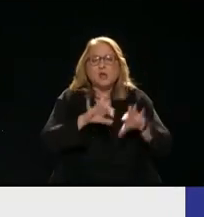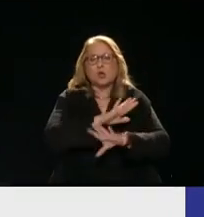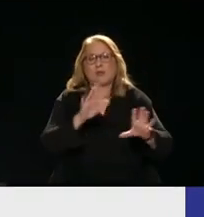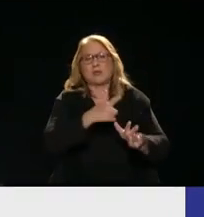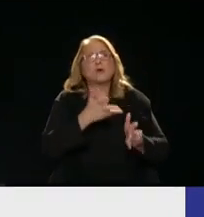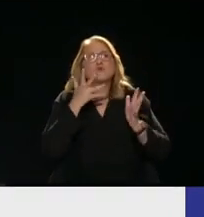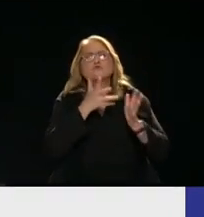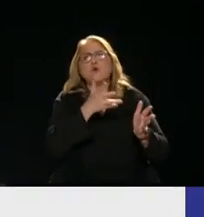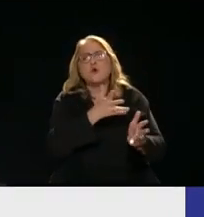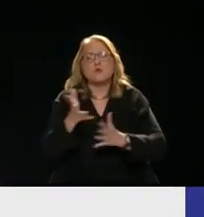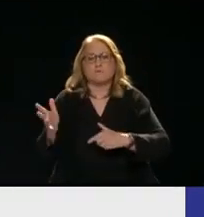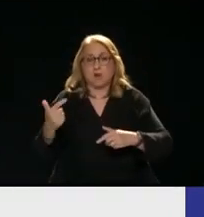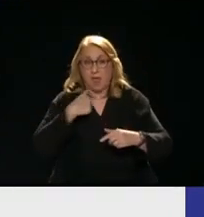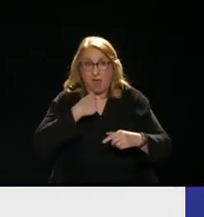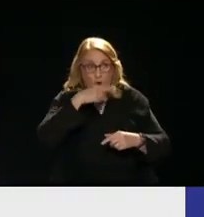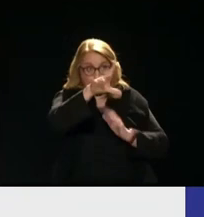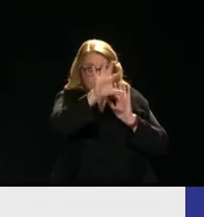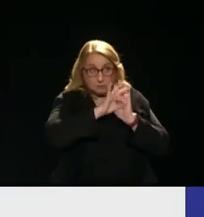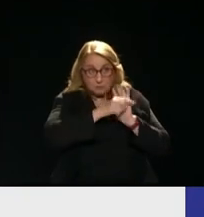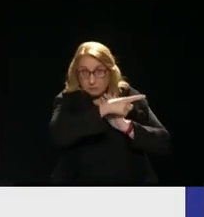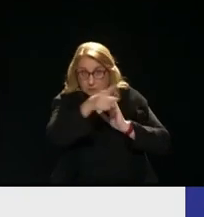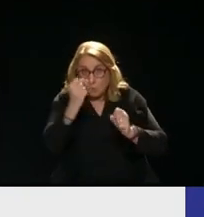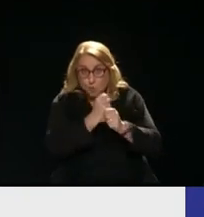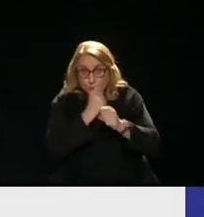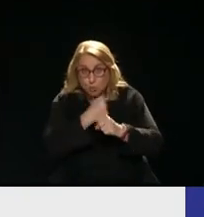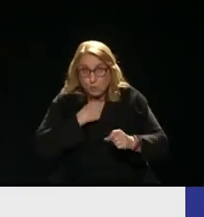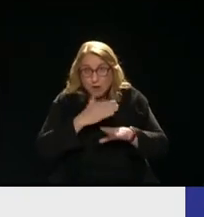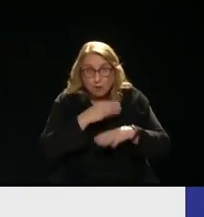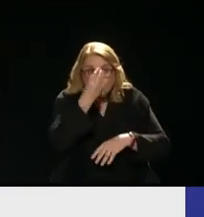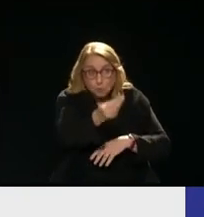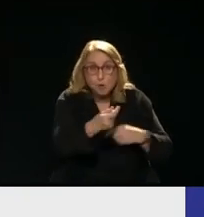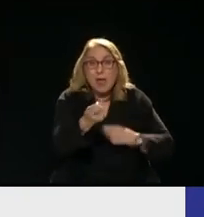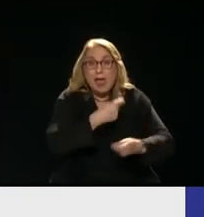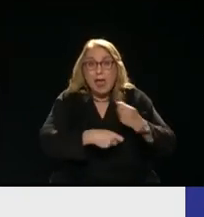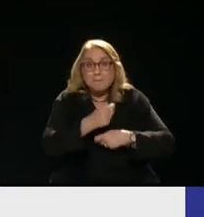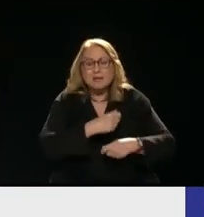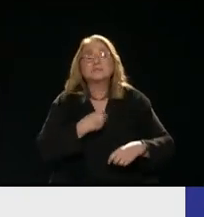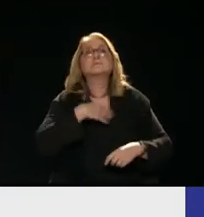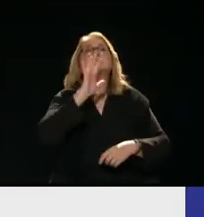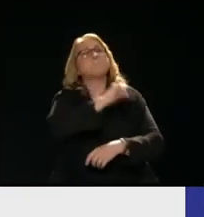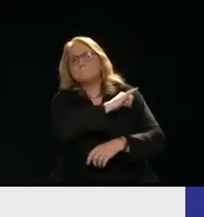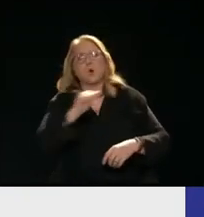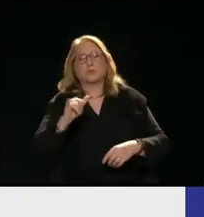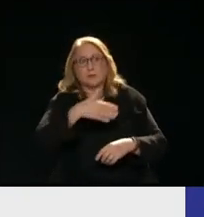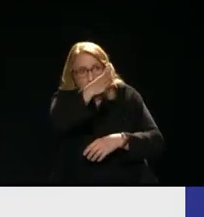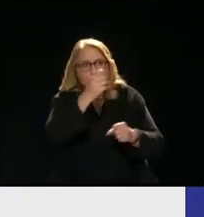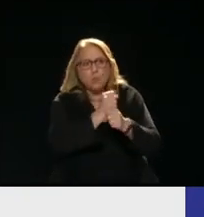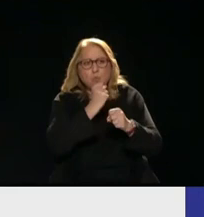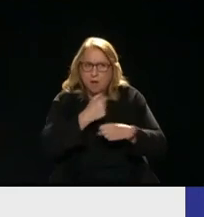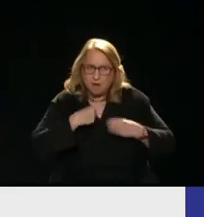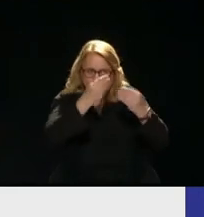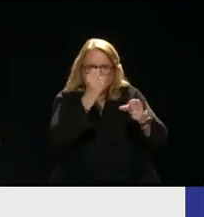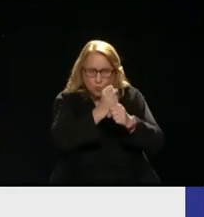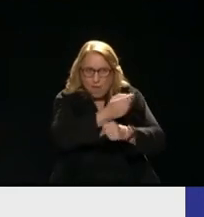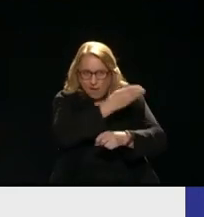για δουλειά ποτέ βάζω στοίχημα μαζί τους να τους δώσω μια μικρή επιχείρηση να διαχειριστούν να τους δώσω μια εργασία να κάνουν μα